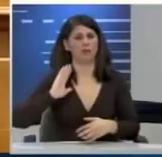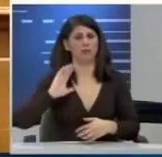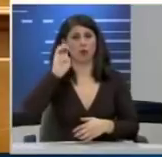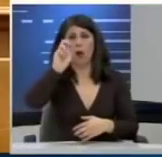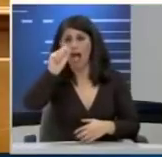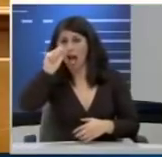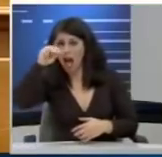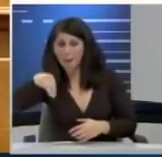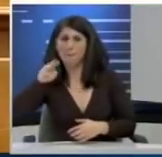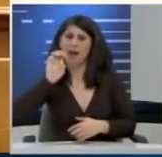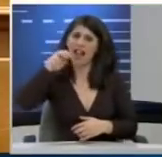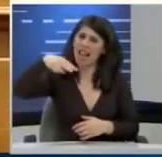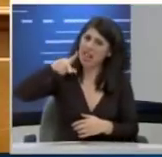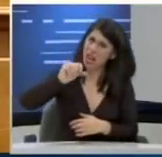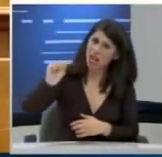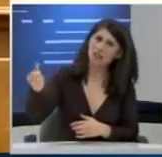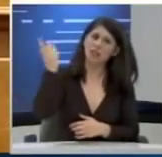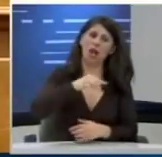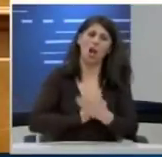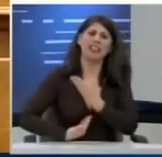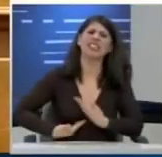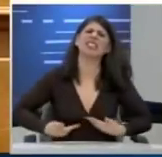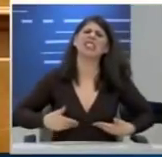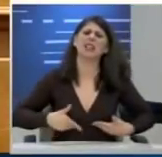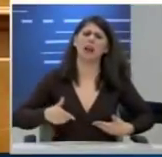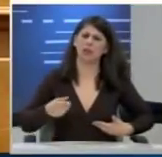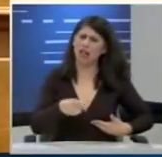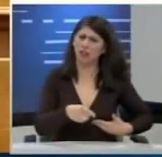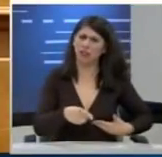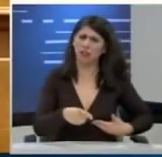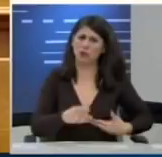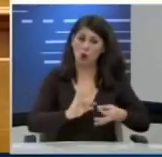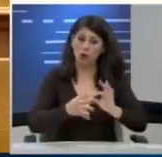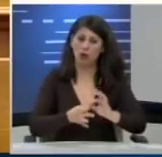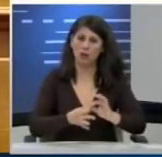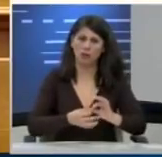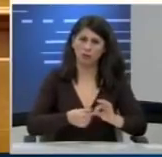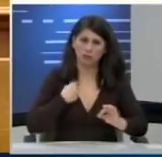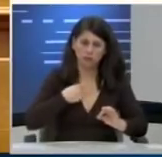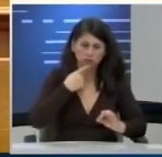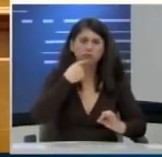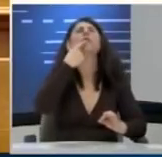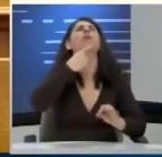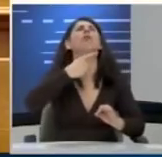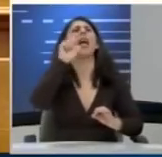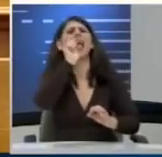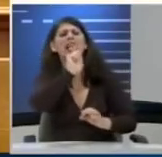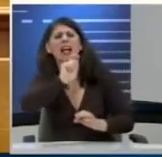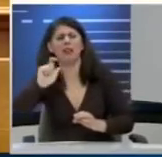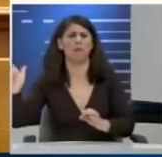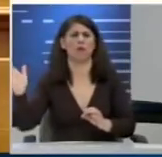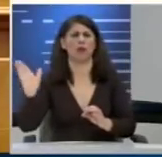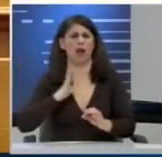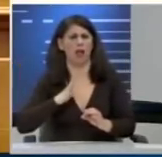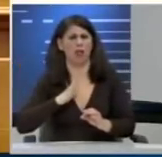του ΕΑΜ, του ΕΛΑΣ και των άλλων αντιστασιακών οργανώσεων που τόλμησαν να σηκώσουν κεφάλι μαζί με εκατομμύρια